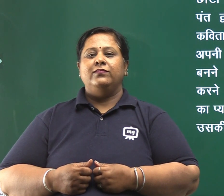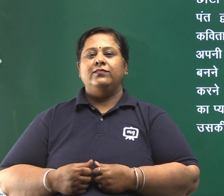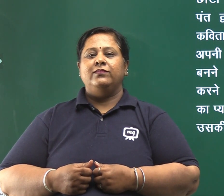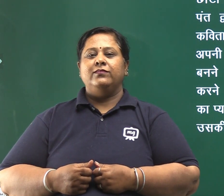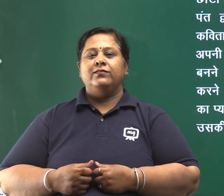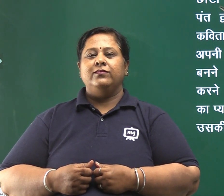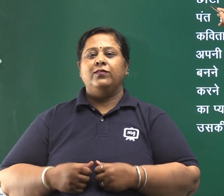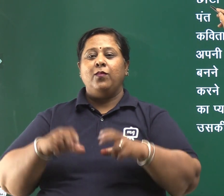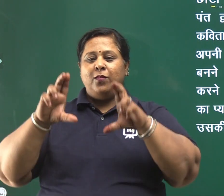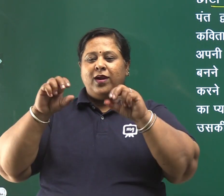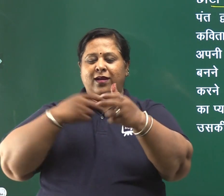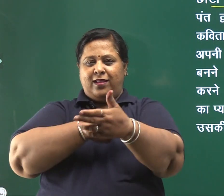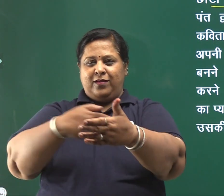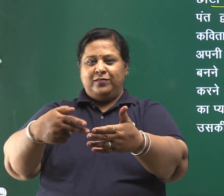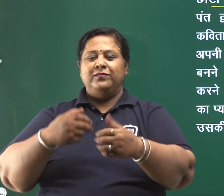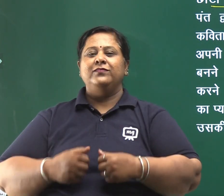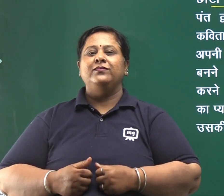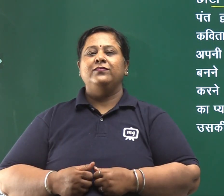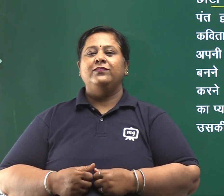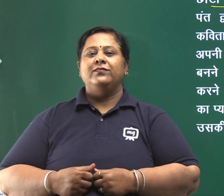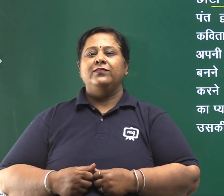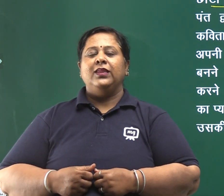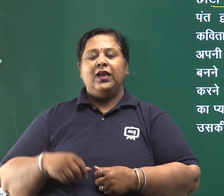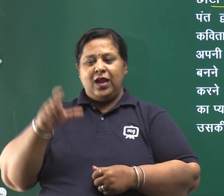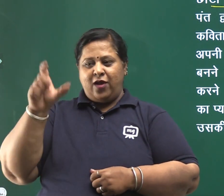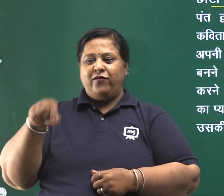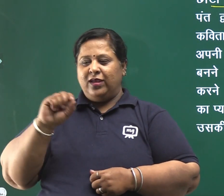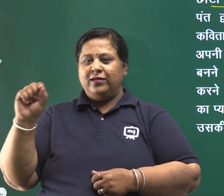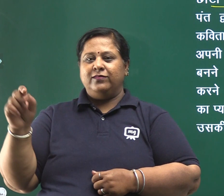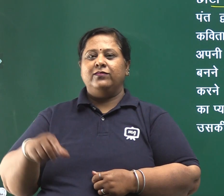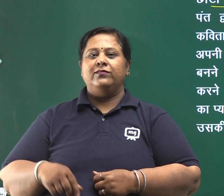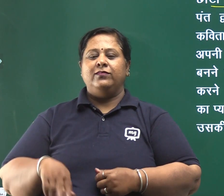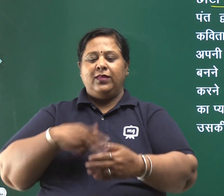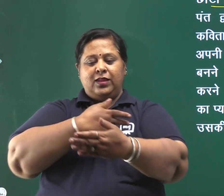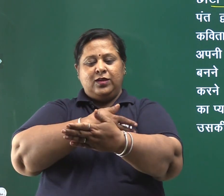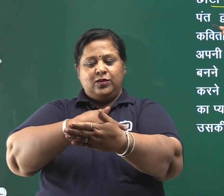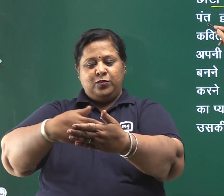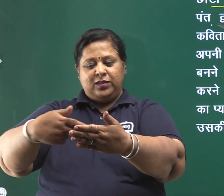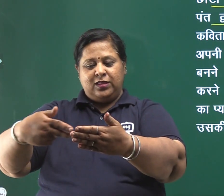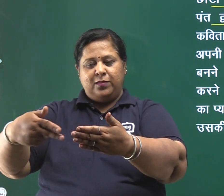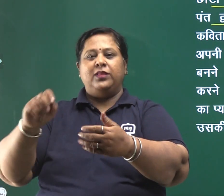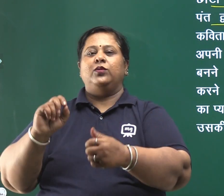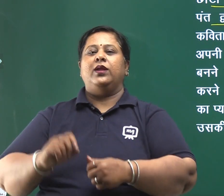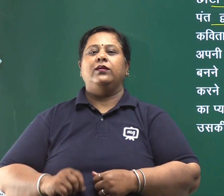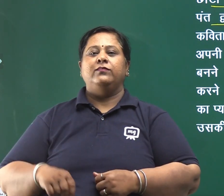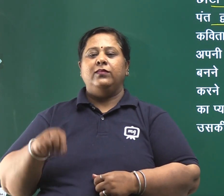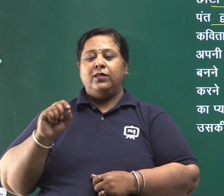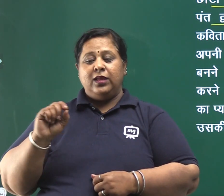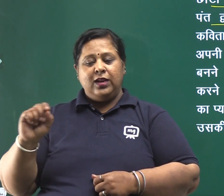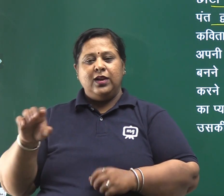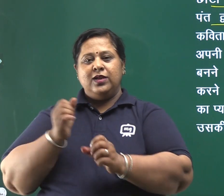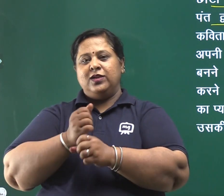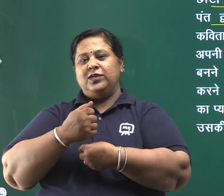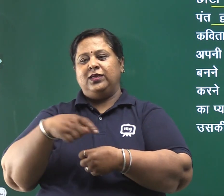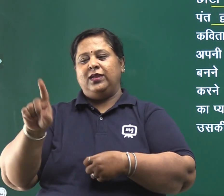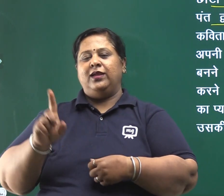मैं सबसे छोटी हूँ कवि सुमित्रानंदन पंत द्वारा रची गई